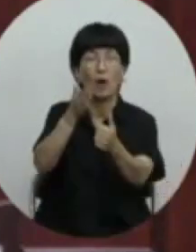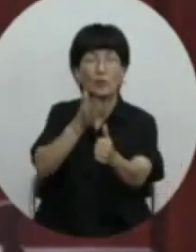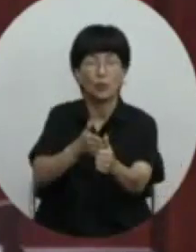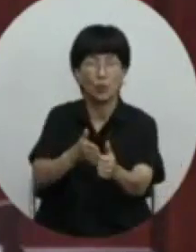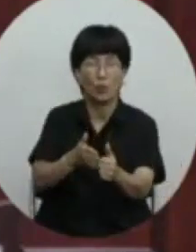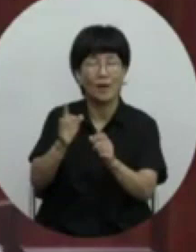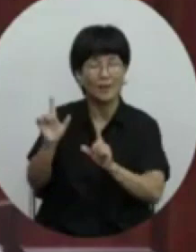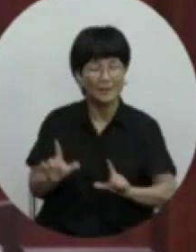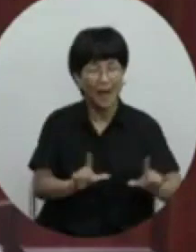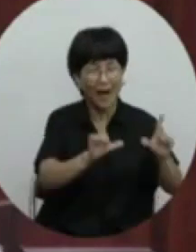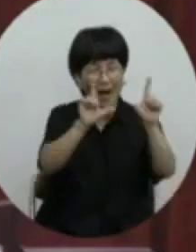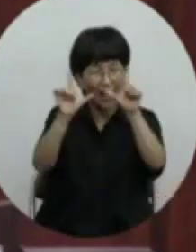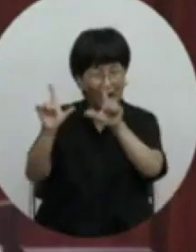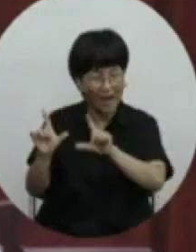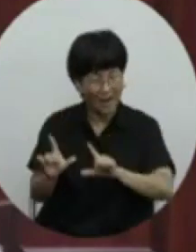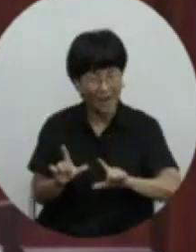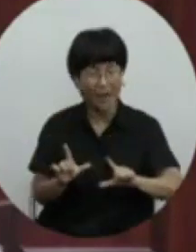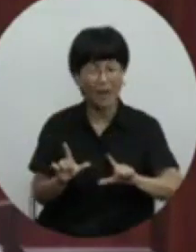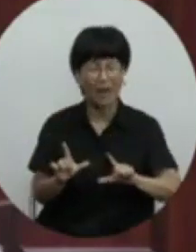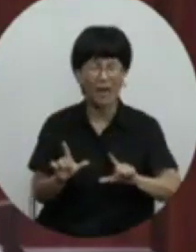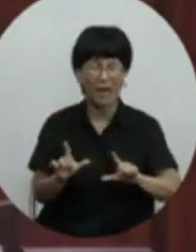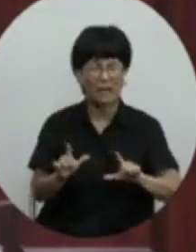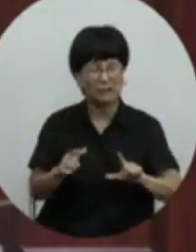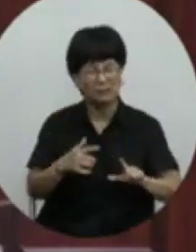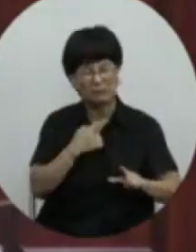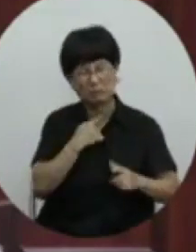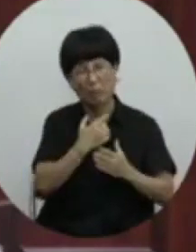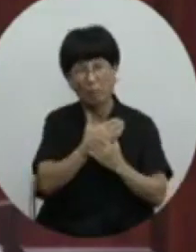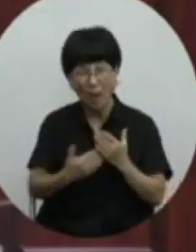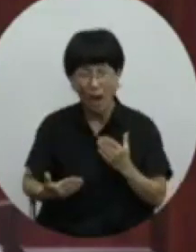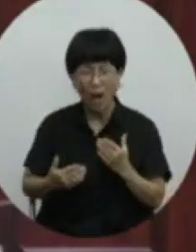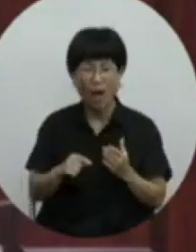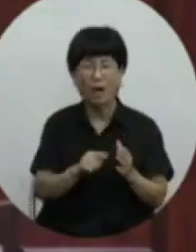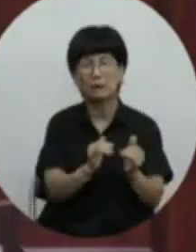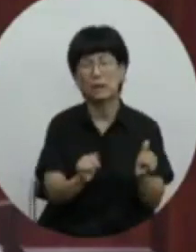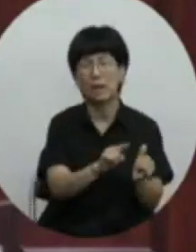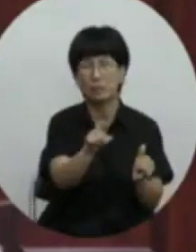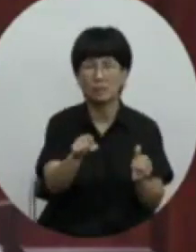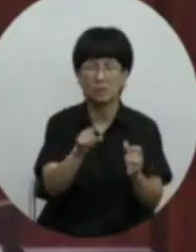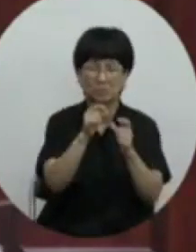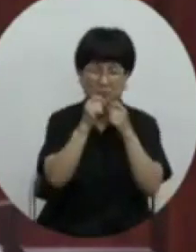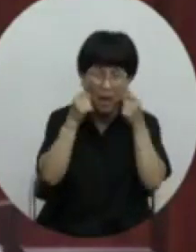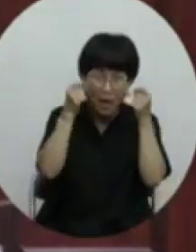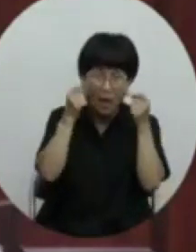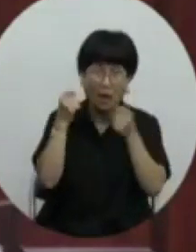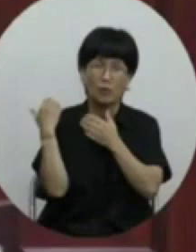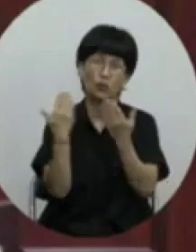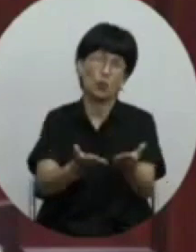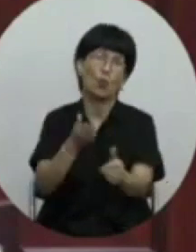살맛을 잃고 속상해하는 우리 지역 주민들이 행복하게 미소 지을 수 있도록 해주십시오.